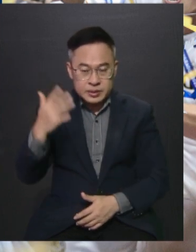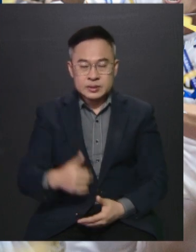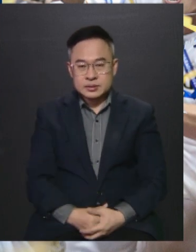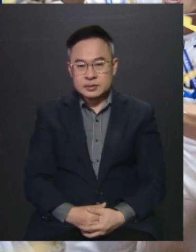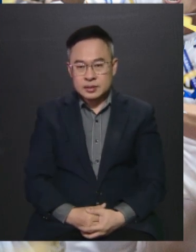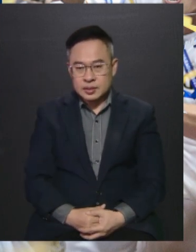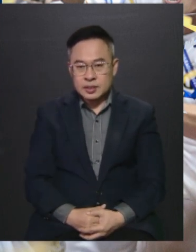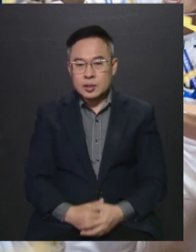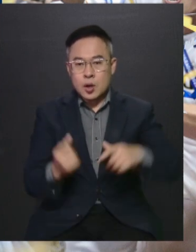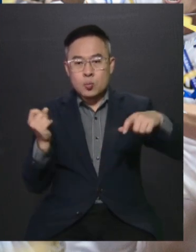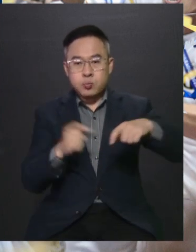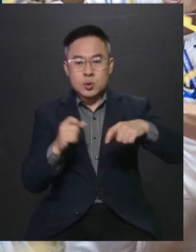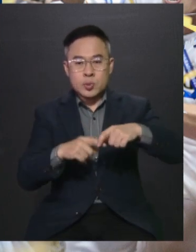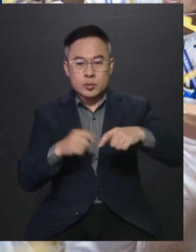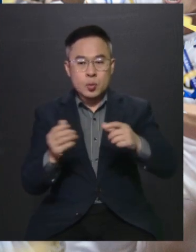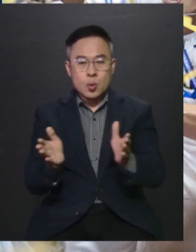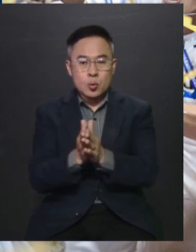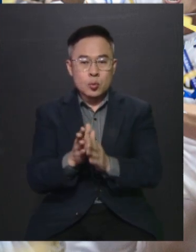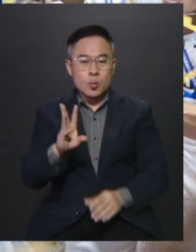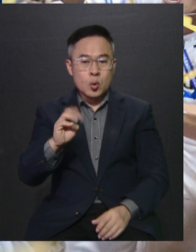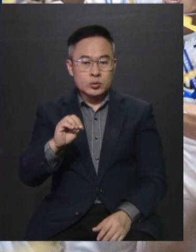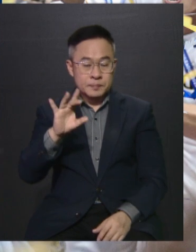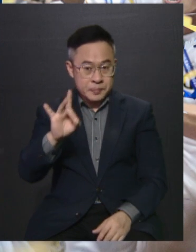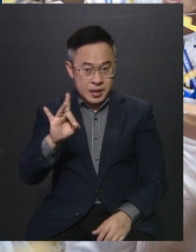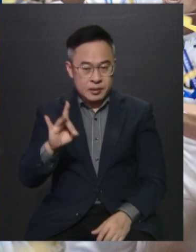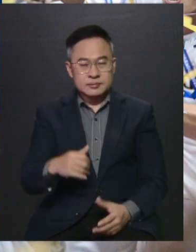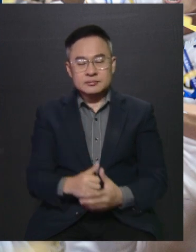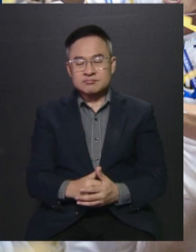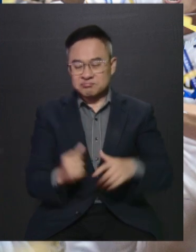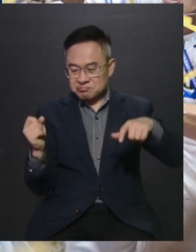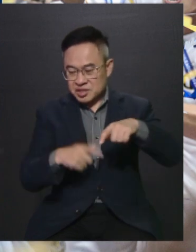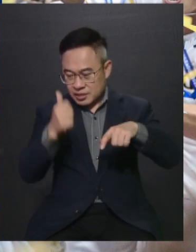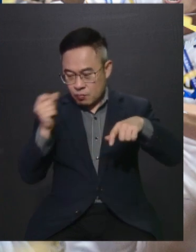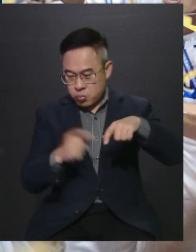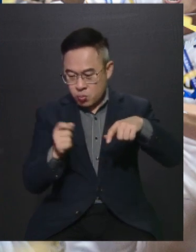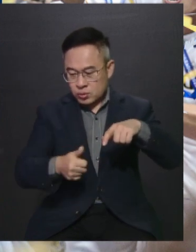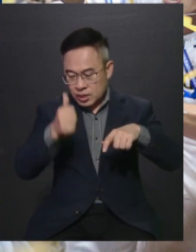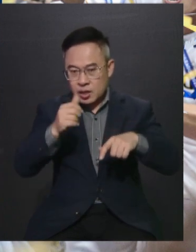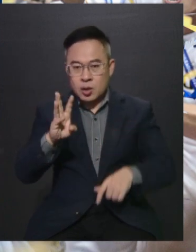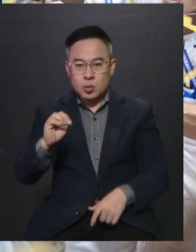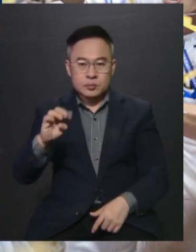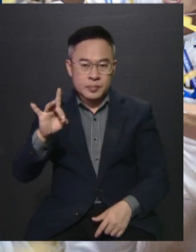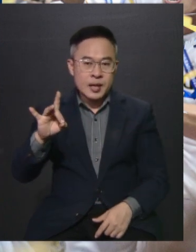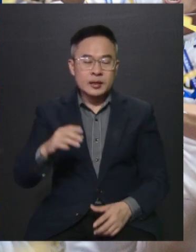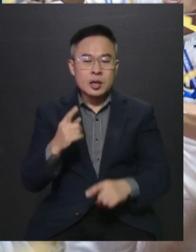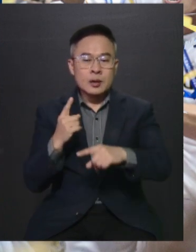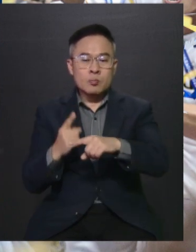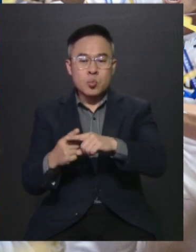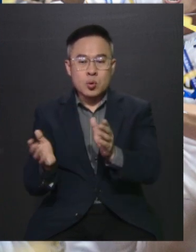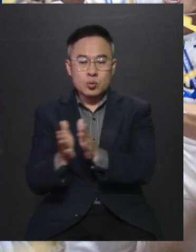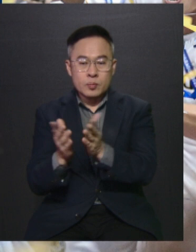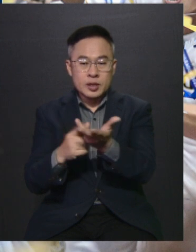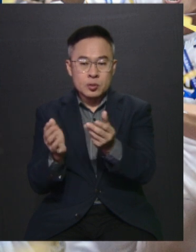ตูก็ถือว่ายิงได้เยอะพอสมควรนะคะ ประตูได้เสียบวกอยู่68นะคะมี73คะแนนส่วนอันดับ